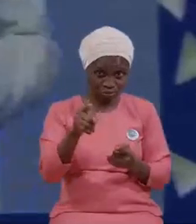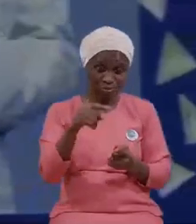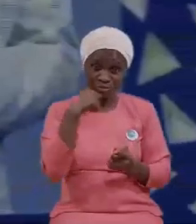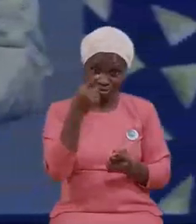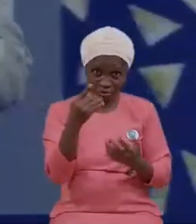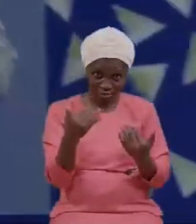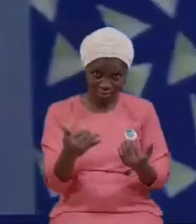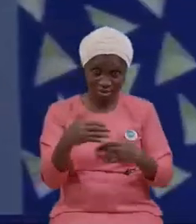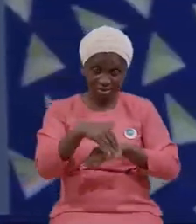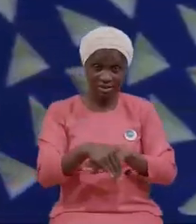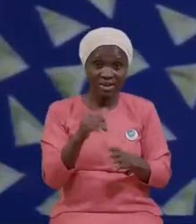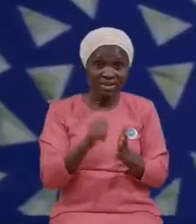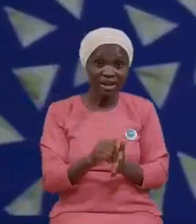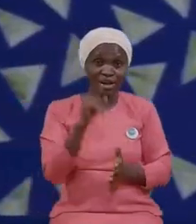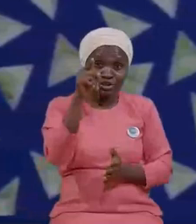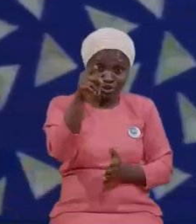tu vas progresser.